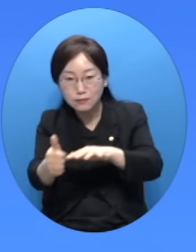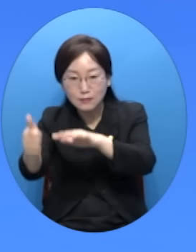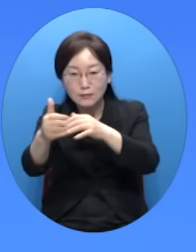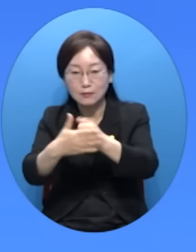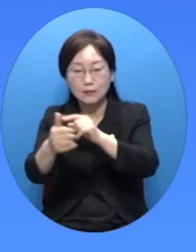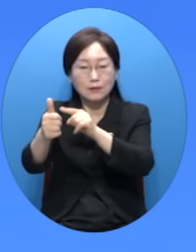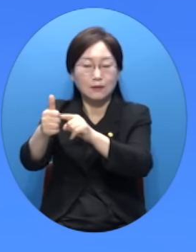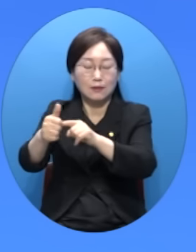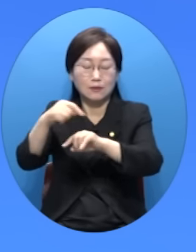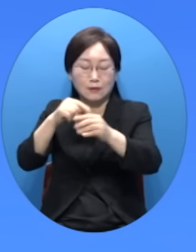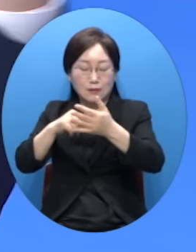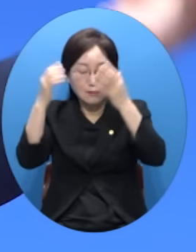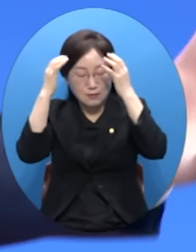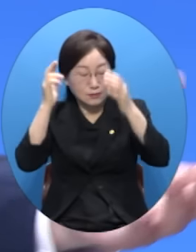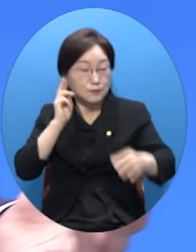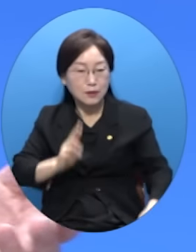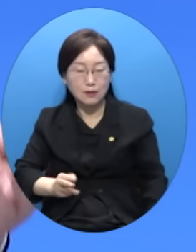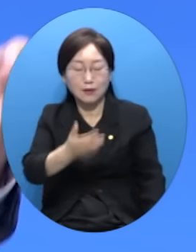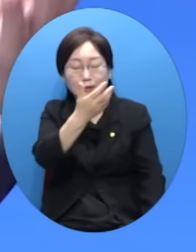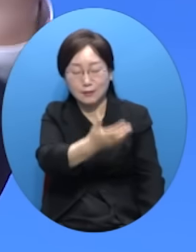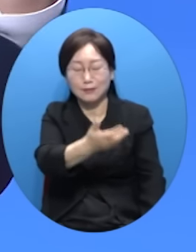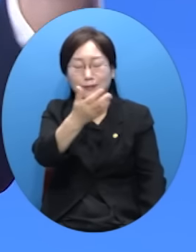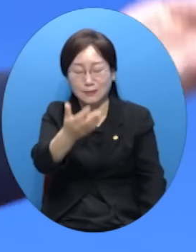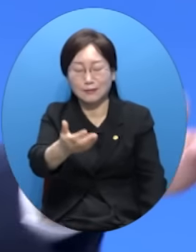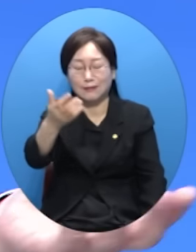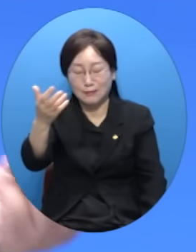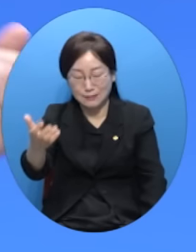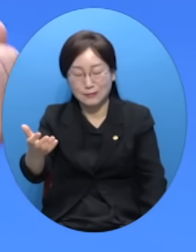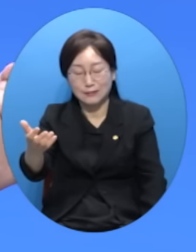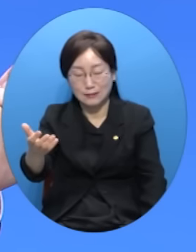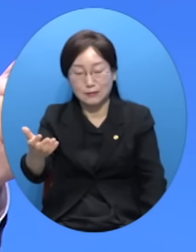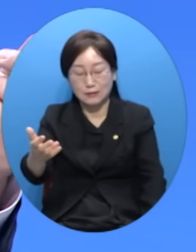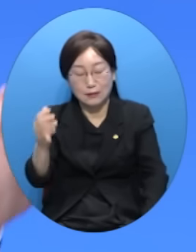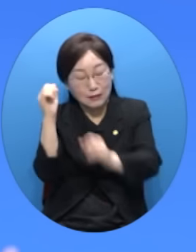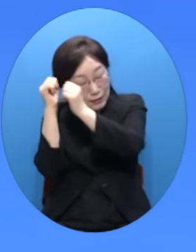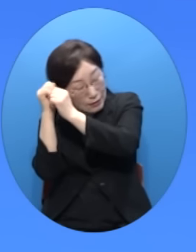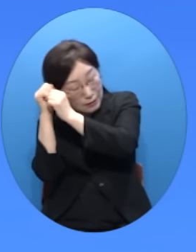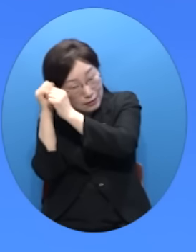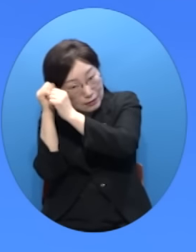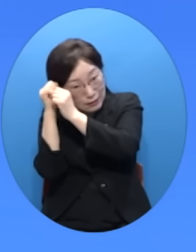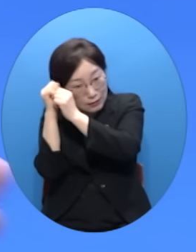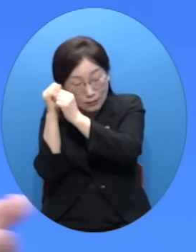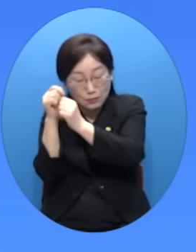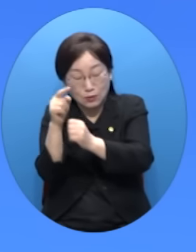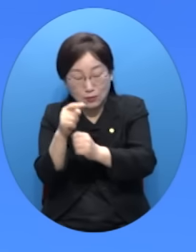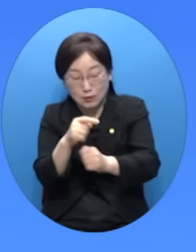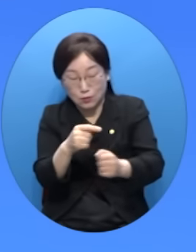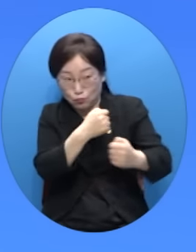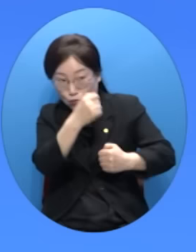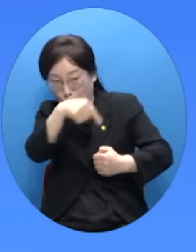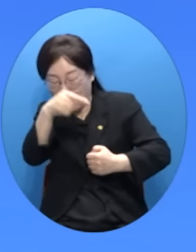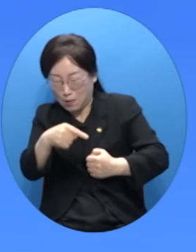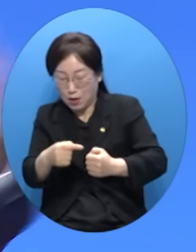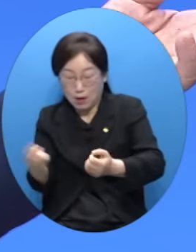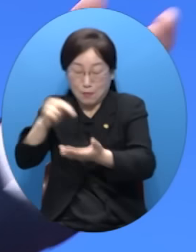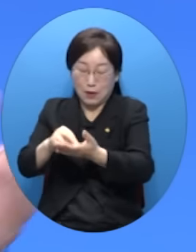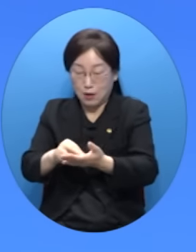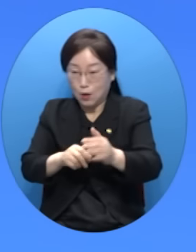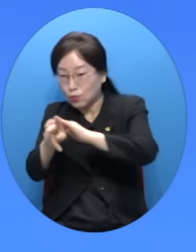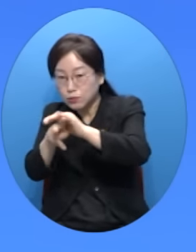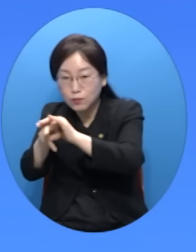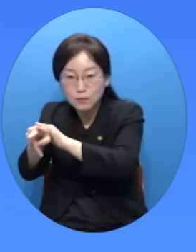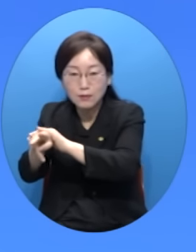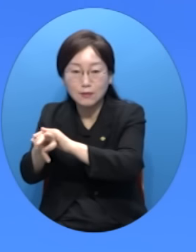고통이 다 말로 할 수가 없었습니다. 이곳저곳 그냥 새어잠을 자다가도 사울의 군대가 온다면 또 일어나서 또 도망가고 또